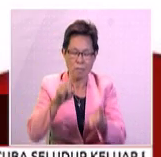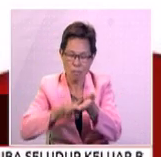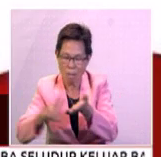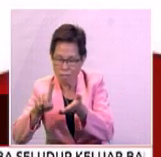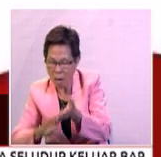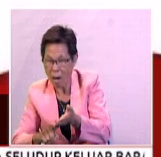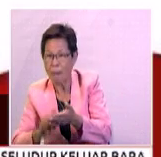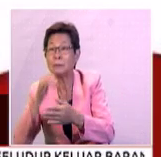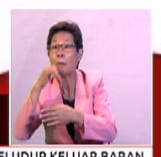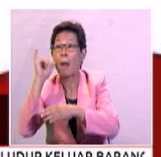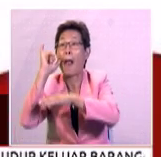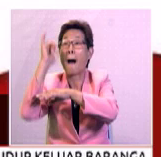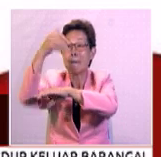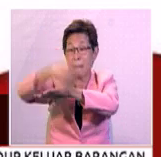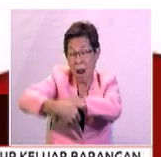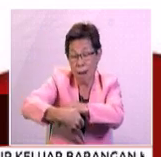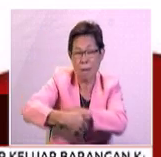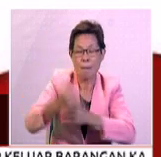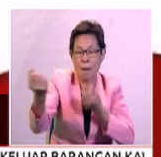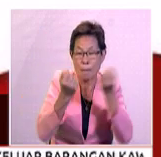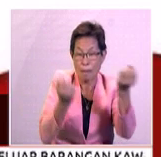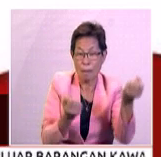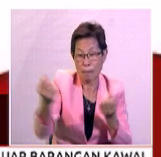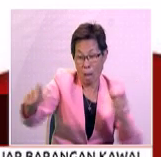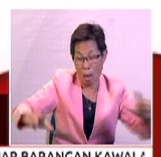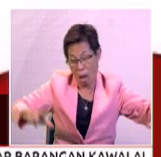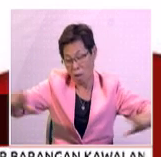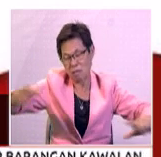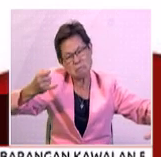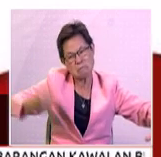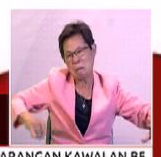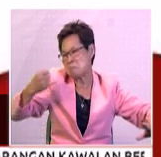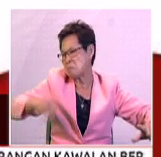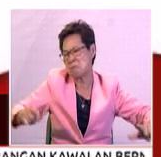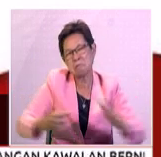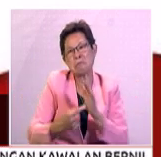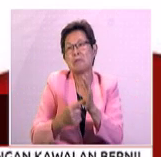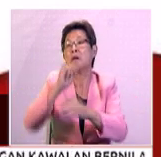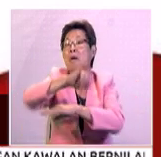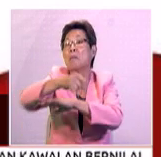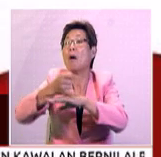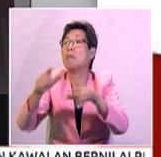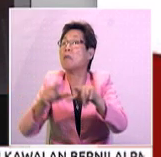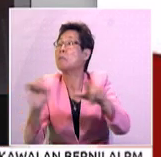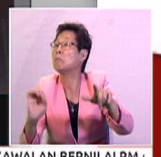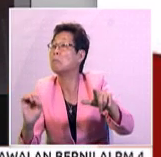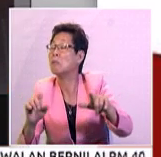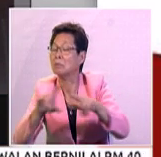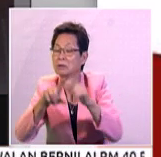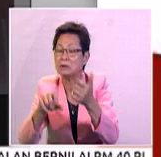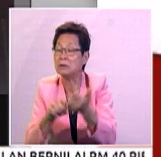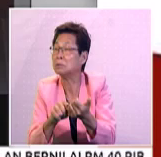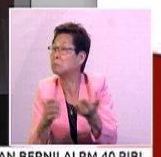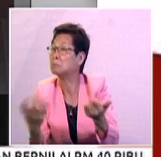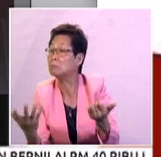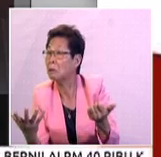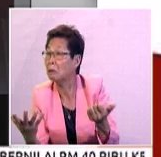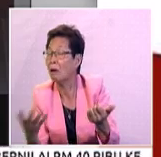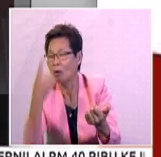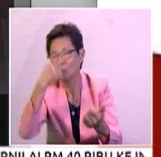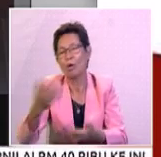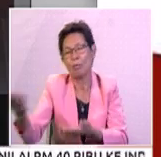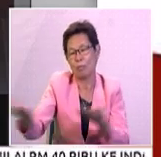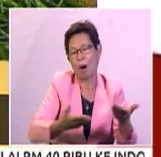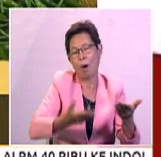Pemeriksaan malam semalam mendapati pemandu lori itu gagal menunjukkan import permit dan sijil fitosanitasi bagi